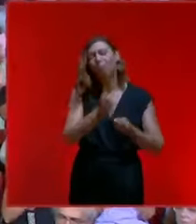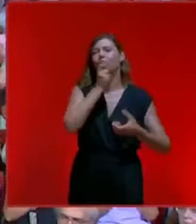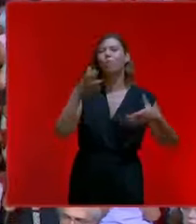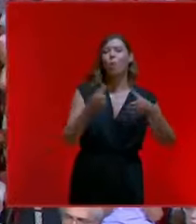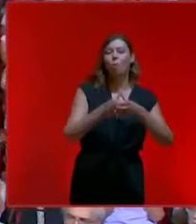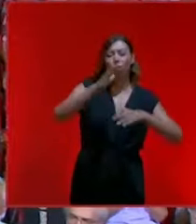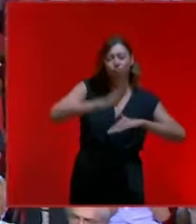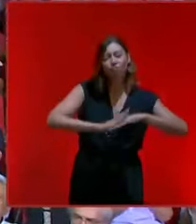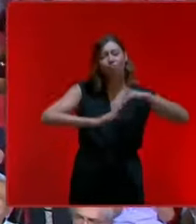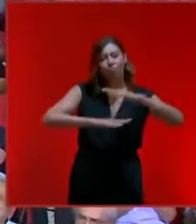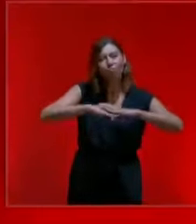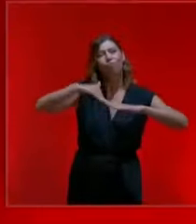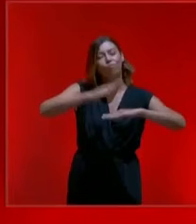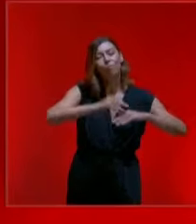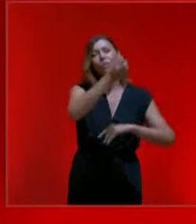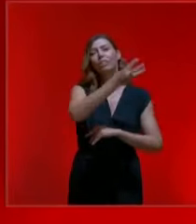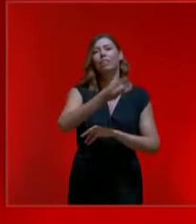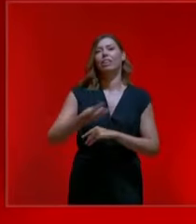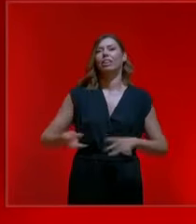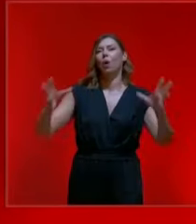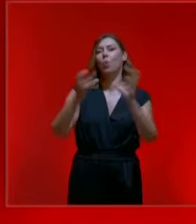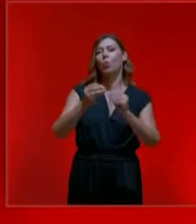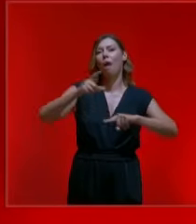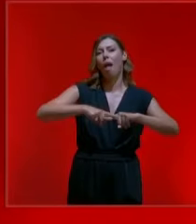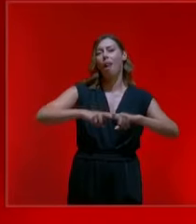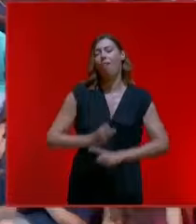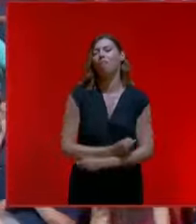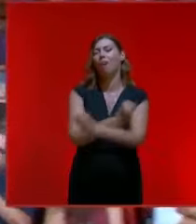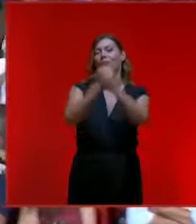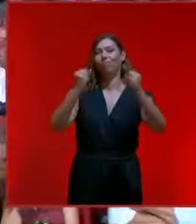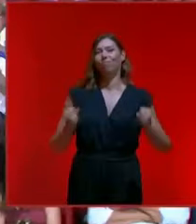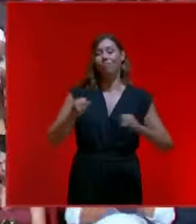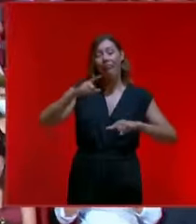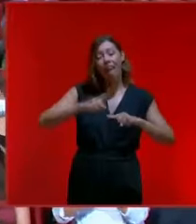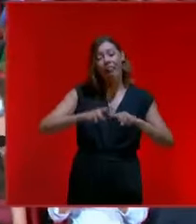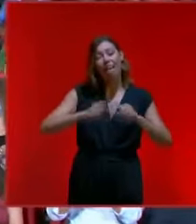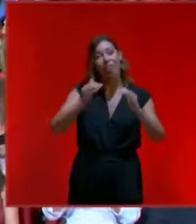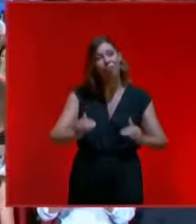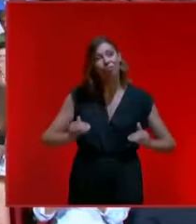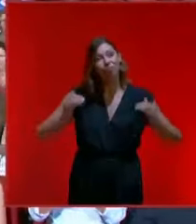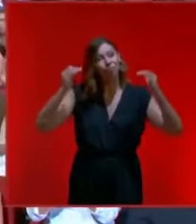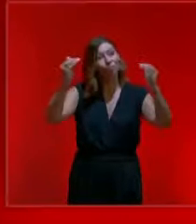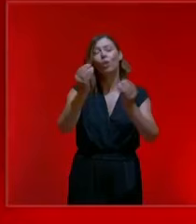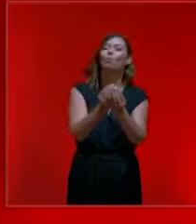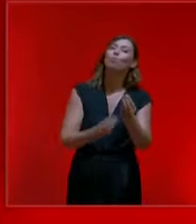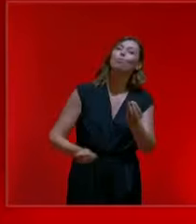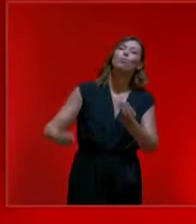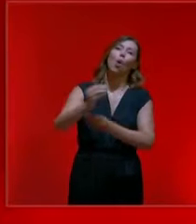της δημοκρατίας και της δικαιοσύνης. Μια καλύτερη χώρα για όλες και για όλους. Σας ευχαριστώ πολύ.